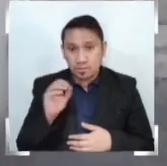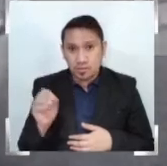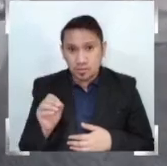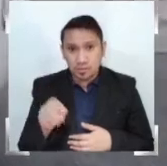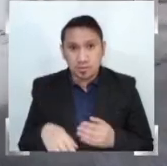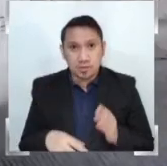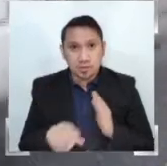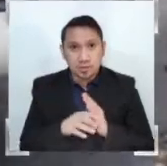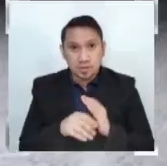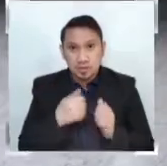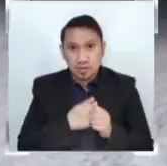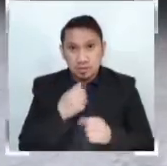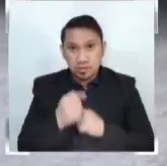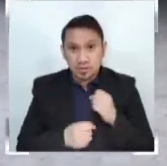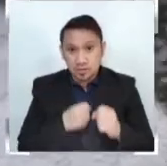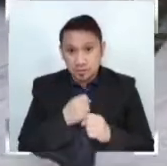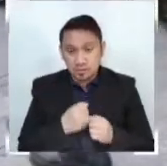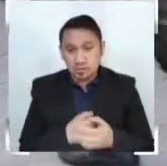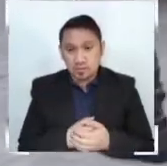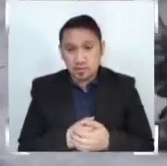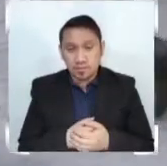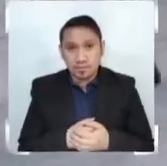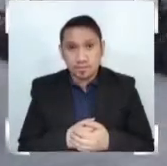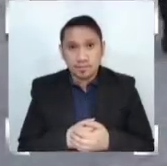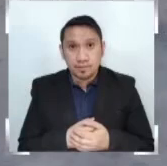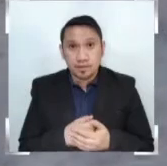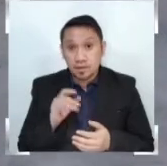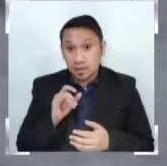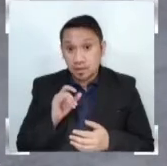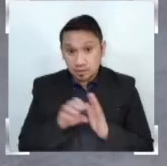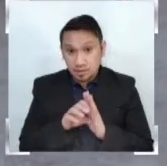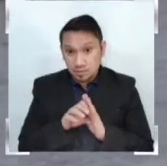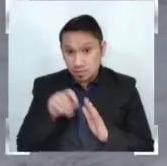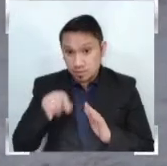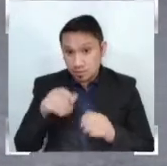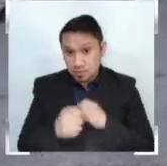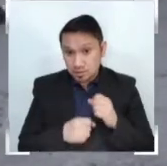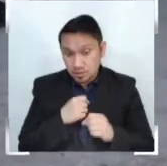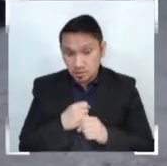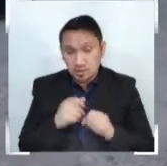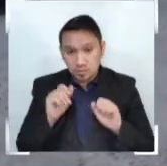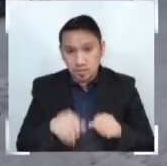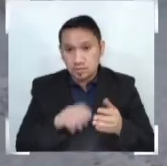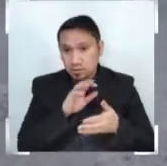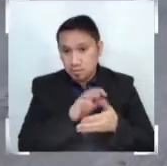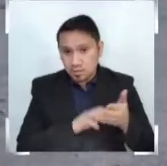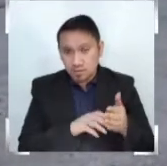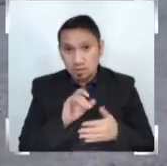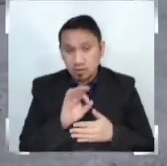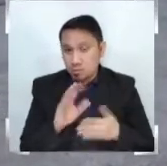year. So kung this bill, if it will pass, maaaring makabawas. Ano? Kasi kung wala ang garahe,